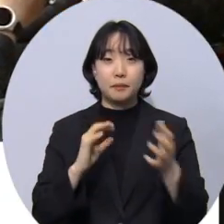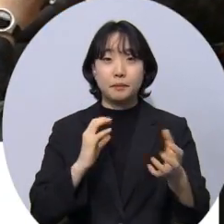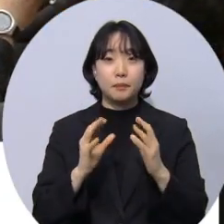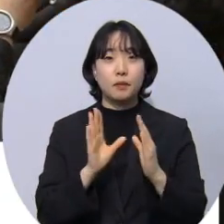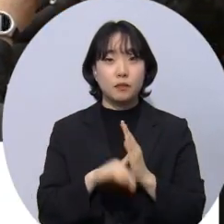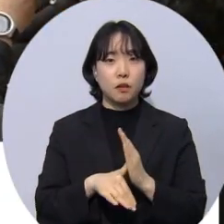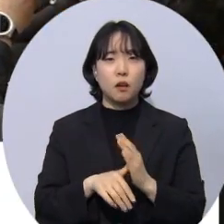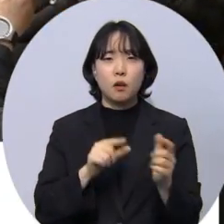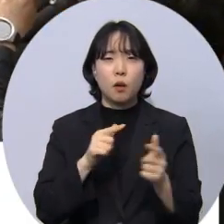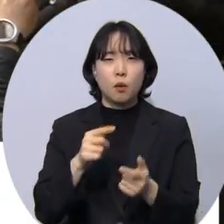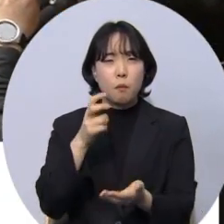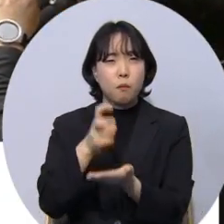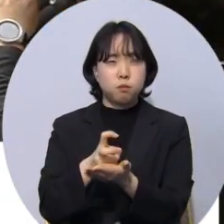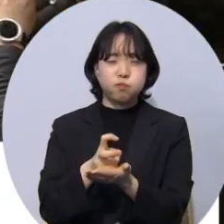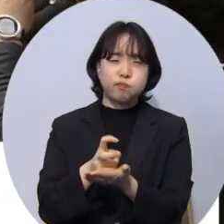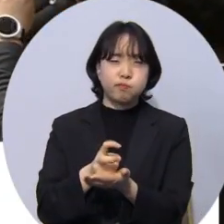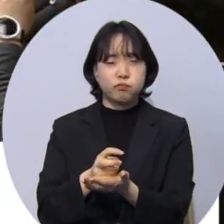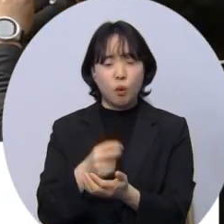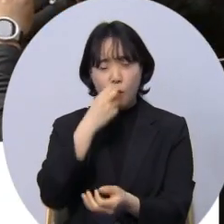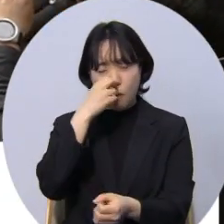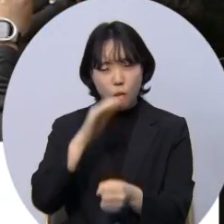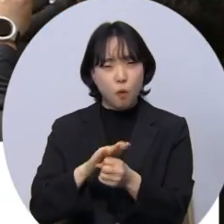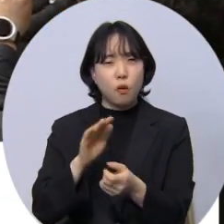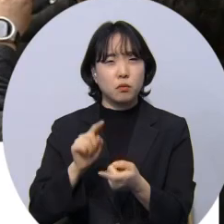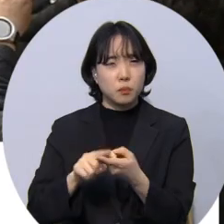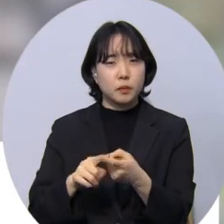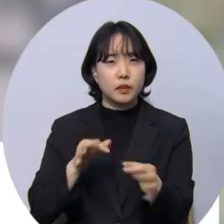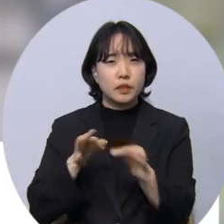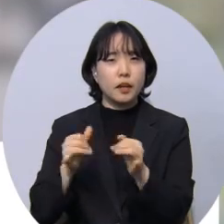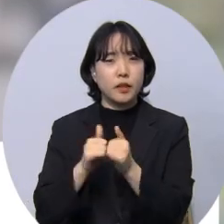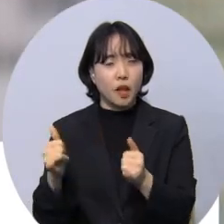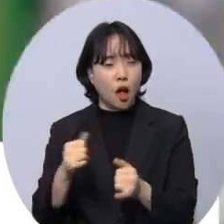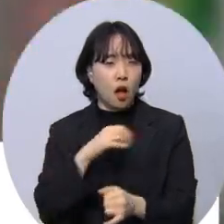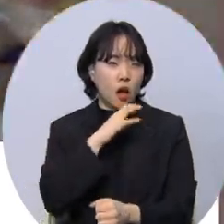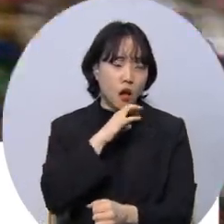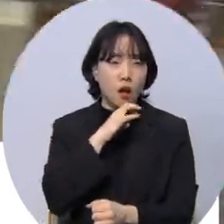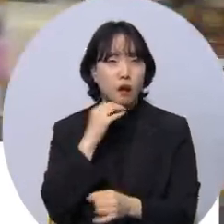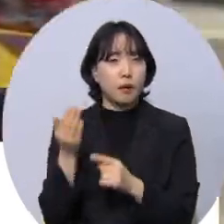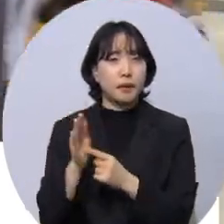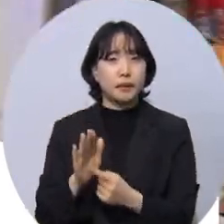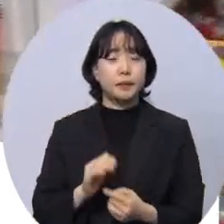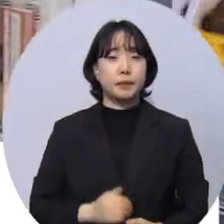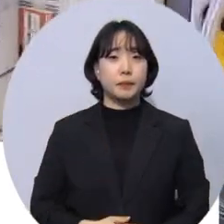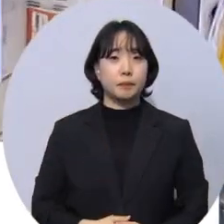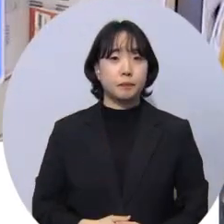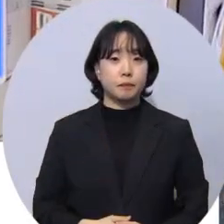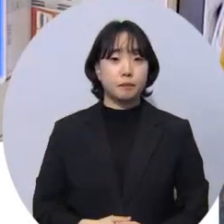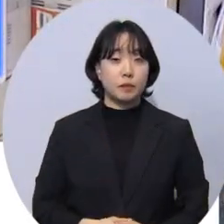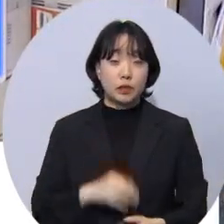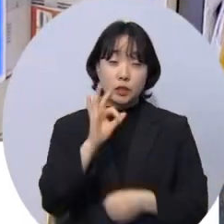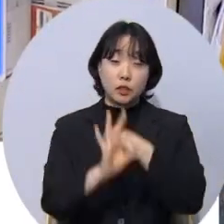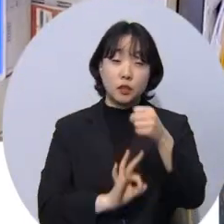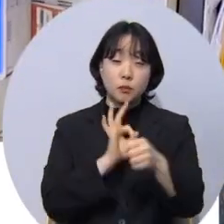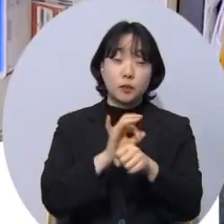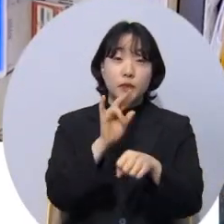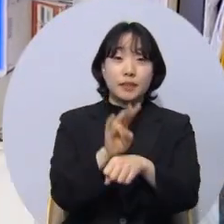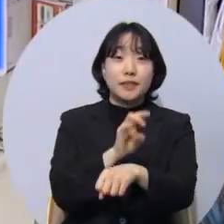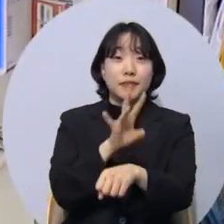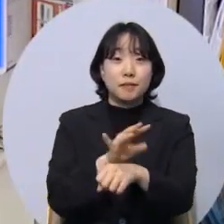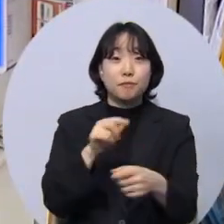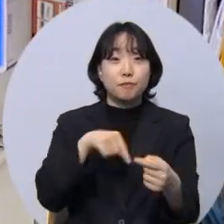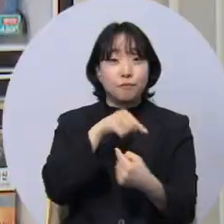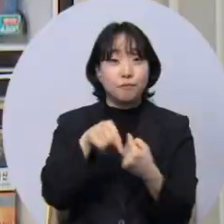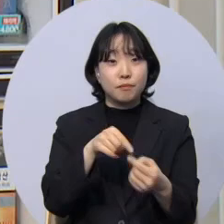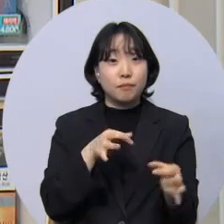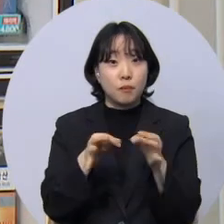영업 규제를 당한 소상공인들의 토로가 이어졌습니다 10년째 편의점을 운영 중인 최상열 씨도 비슷한 경험을